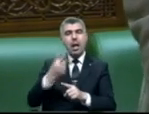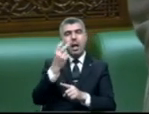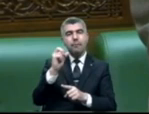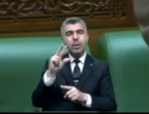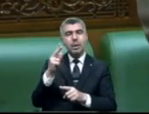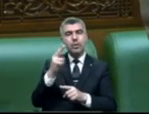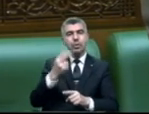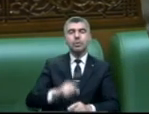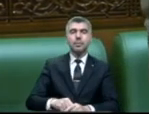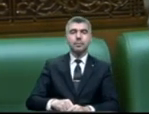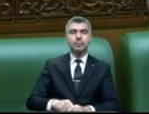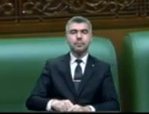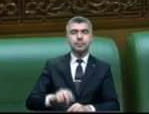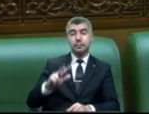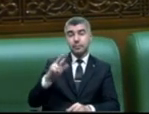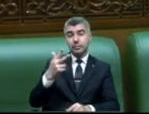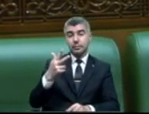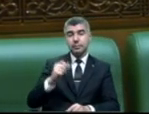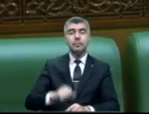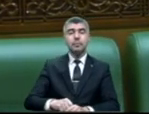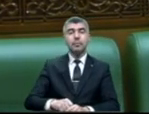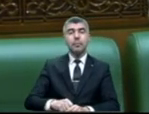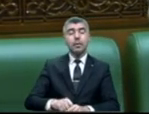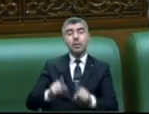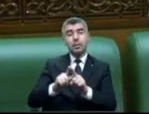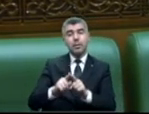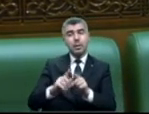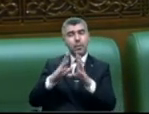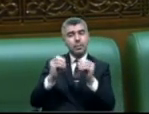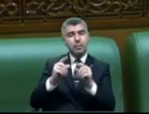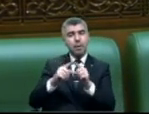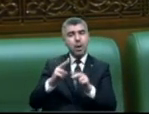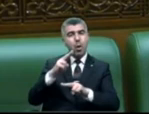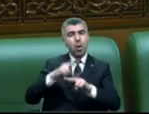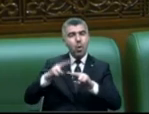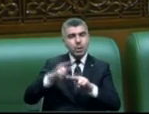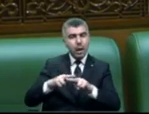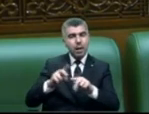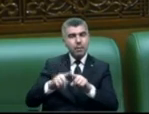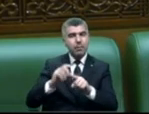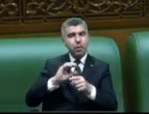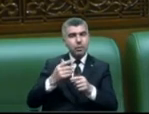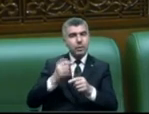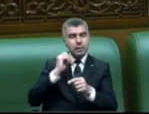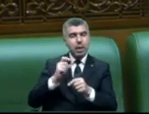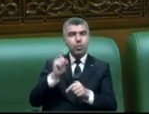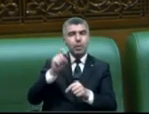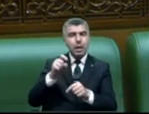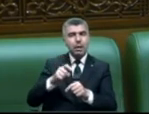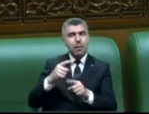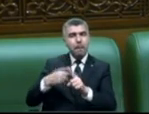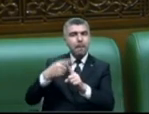2023. ثالثا سيد الوزير، في ظل الارتفاع غير المسبوق في أسعار الخضر والفواكه والقطن والدواجن وفي ظل